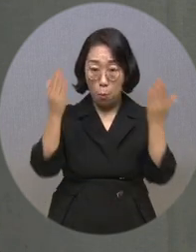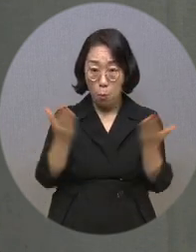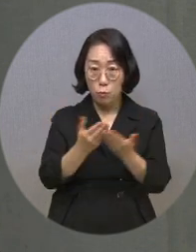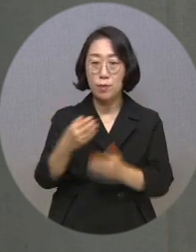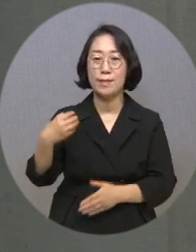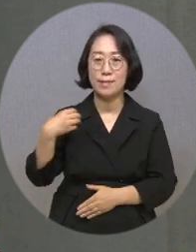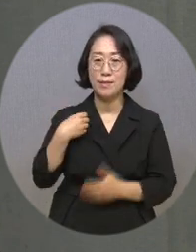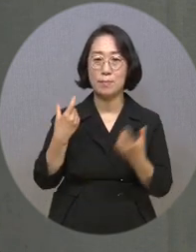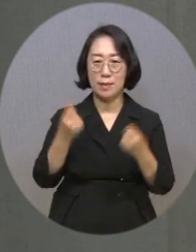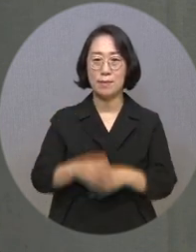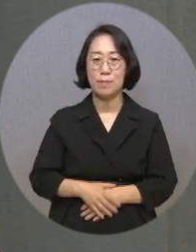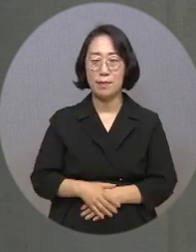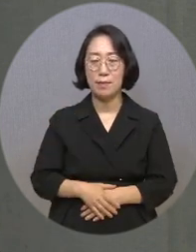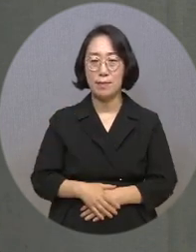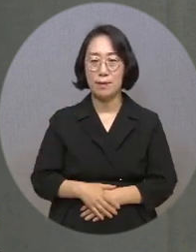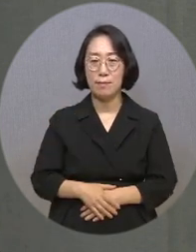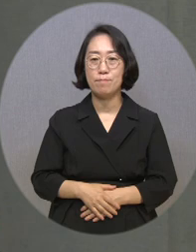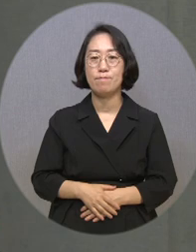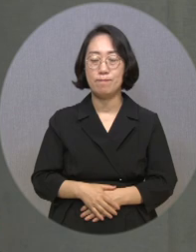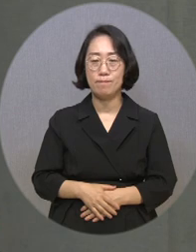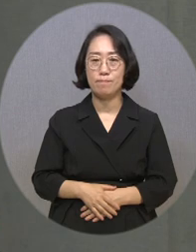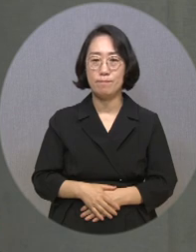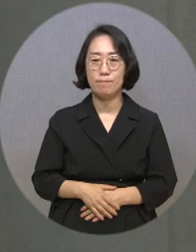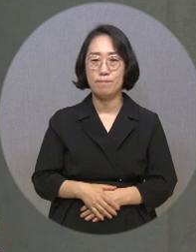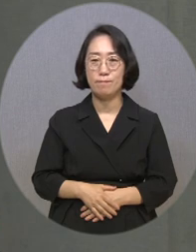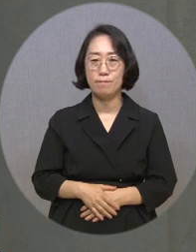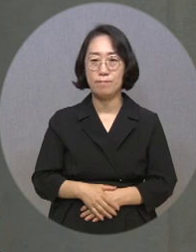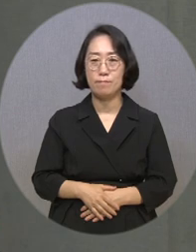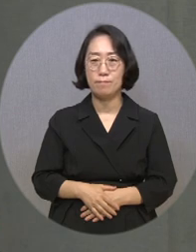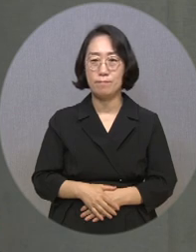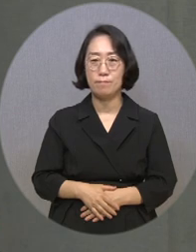생각을 해봅니다. 지금까지